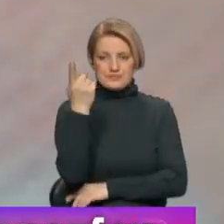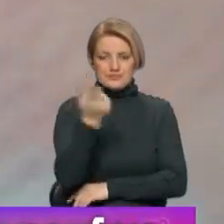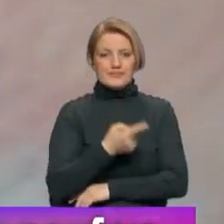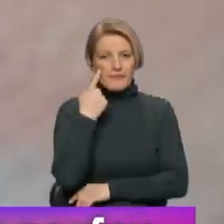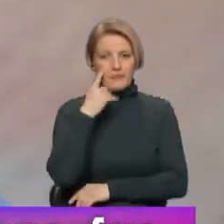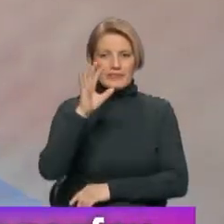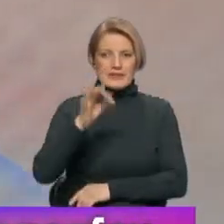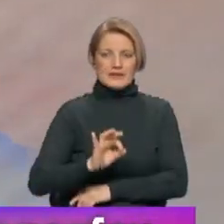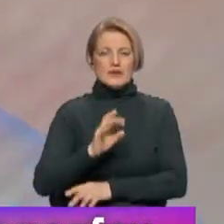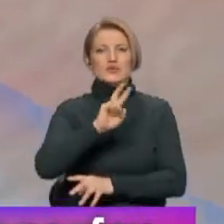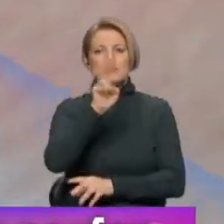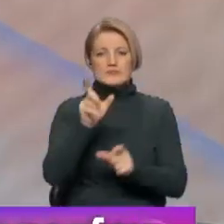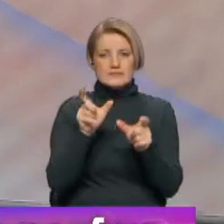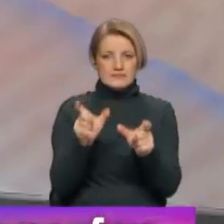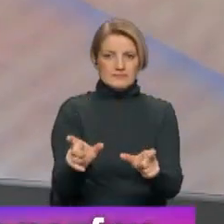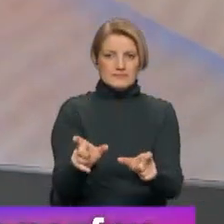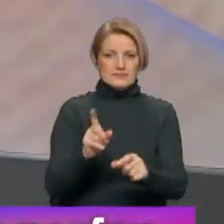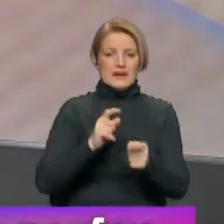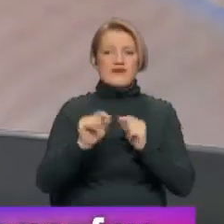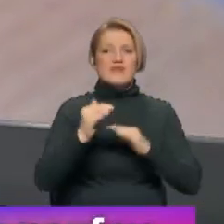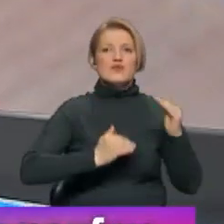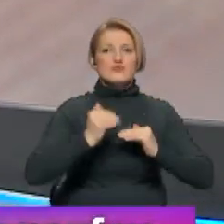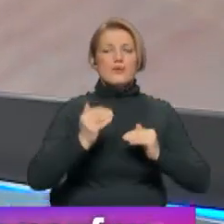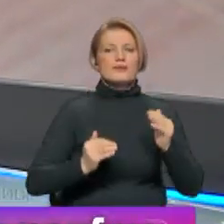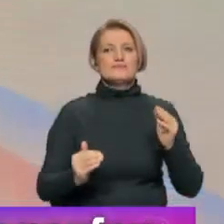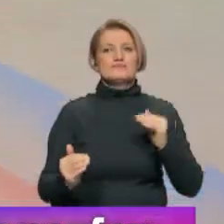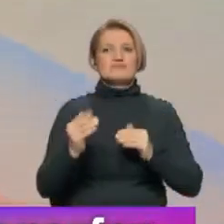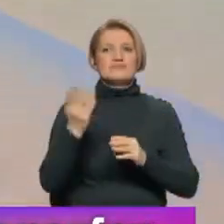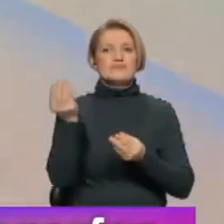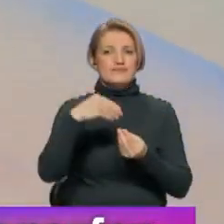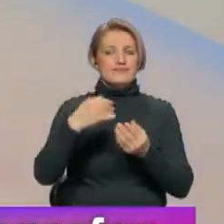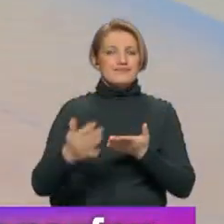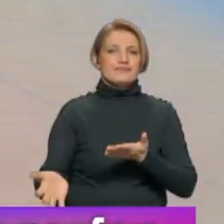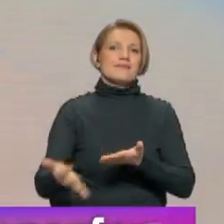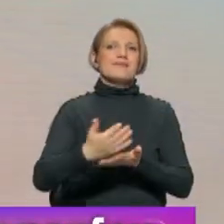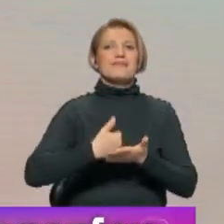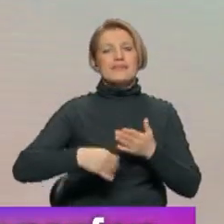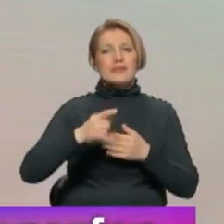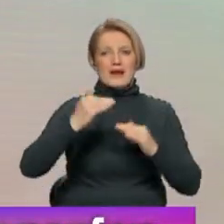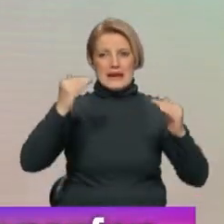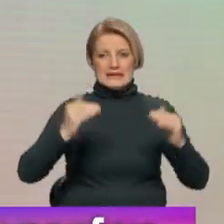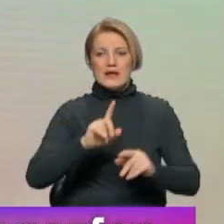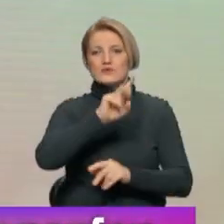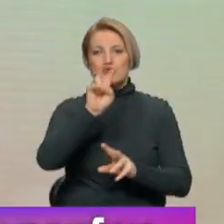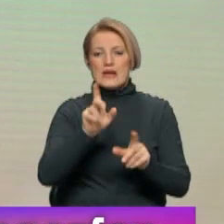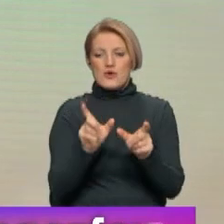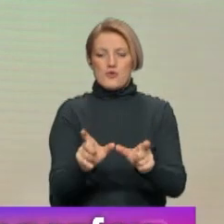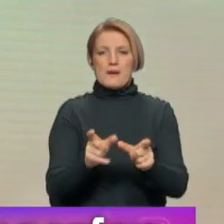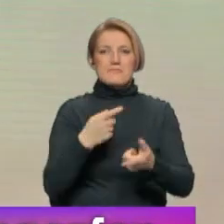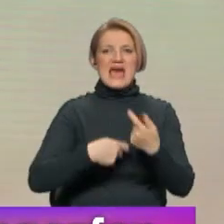Döviz kurlarının baskılanması ve enflasyondaki artışa rağmen faiz getirisi azalan kur korumalı mevduat